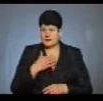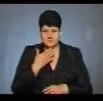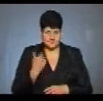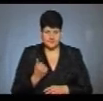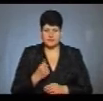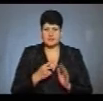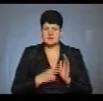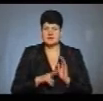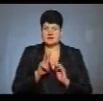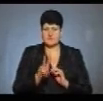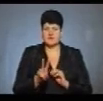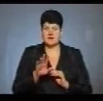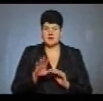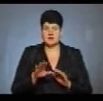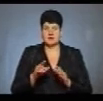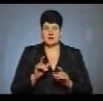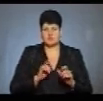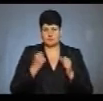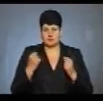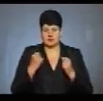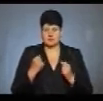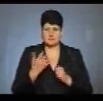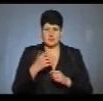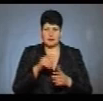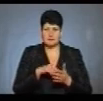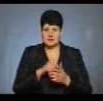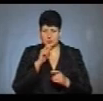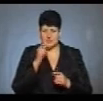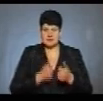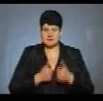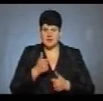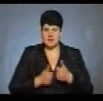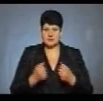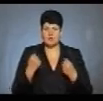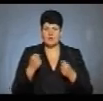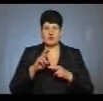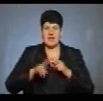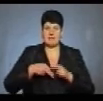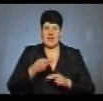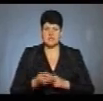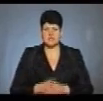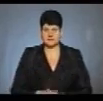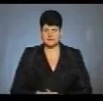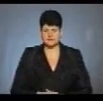72 спортсменки із 5 міст України змагаються у відкритому чемпіонаті Тернополя зі спортивної гімнастики.